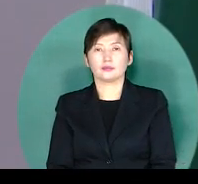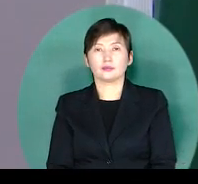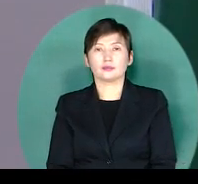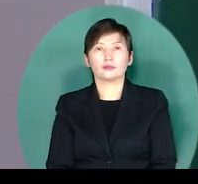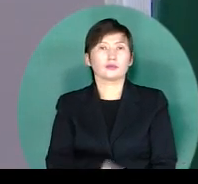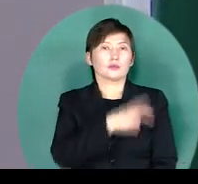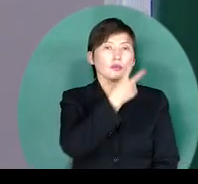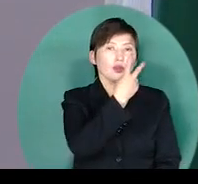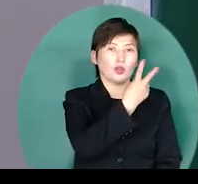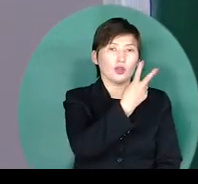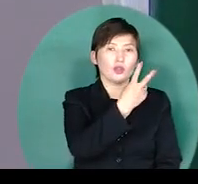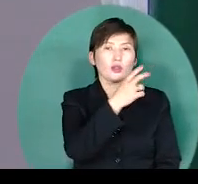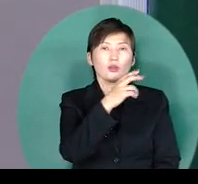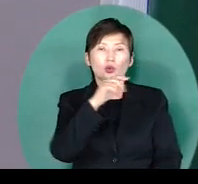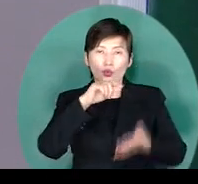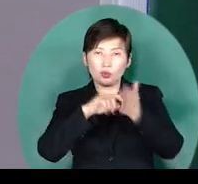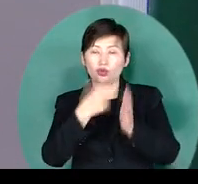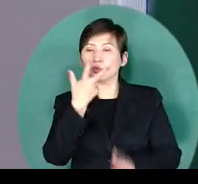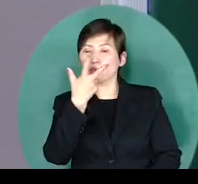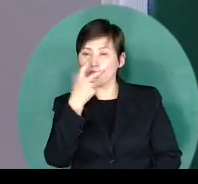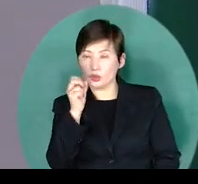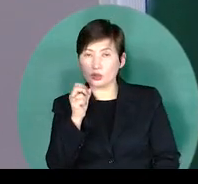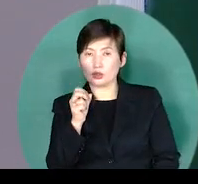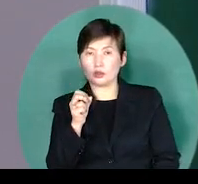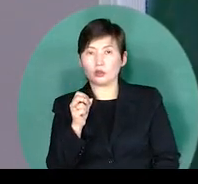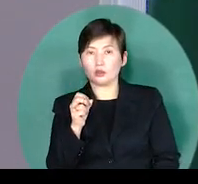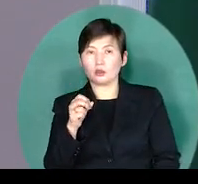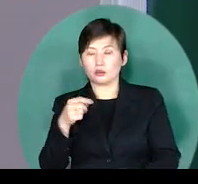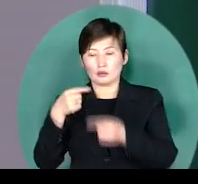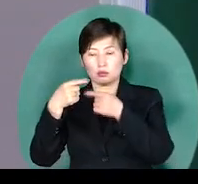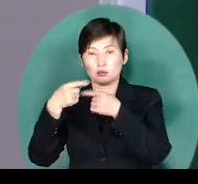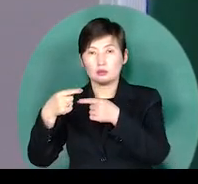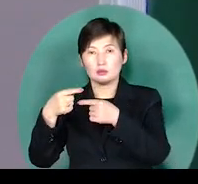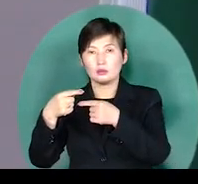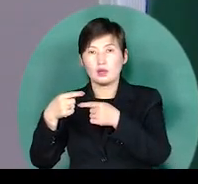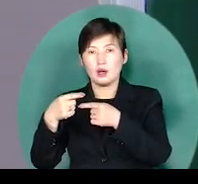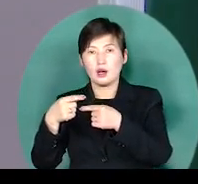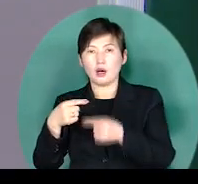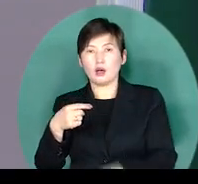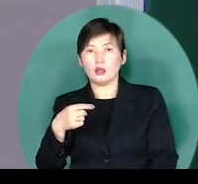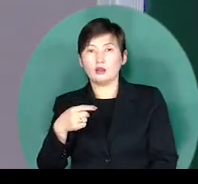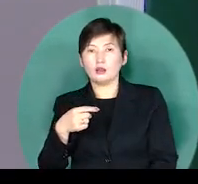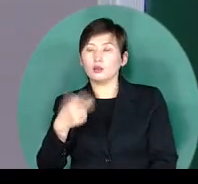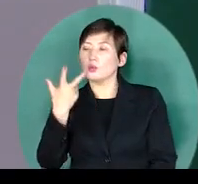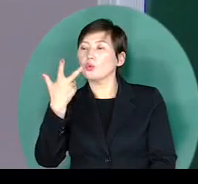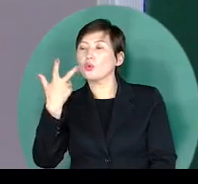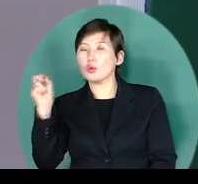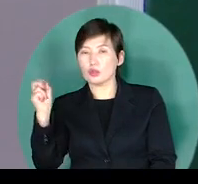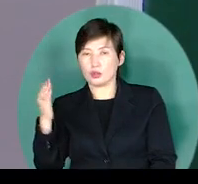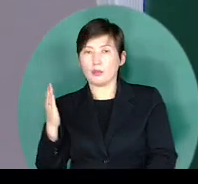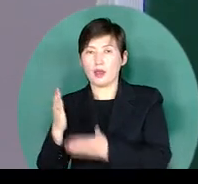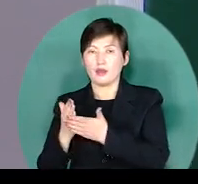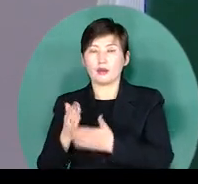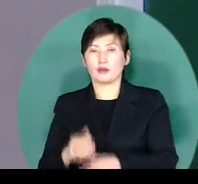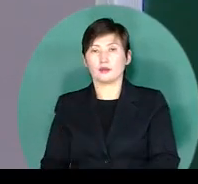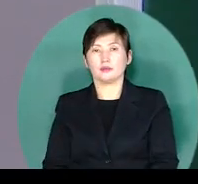2 ба 30-ийн үржирийн утгыг олоорой гэсэн мэн, тийм үү? Тэгвэл эхний мөрөнд 3 шиг 10 байгаа учраас 30 гэж бичсэн